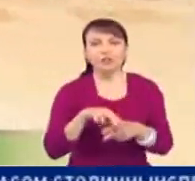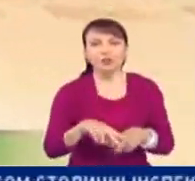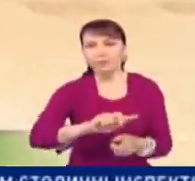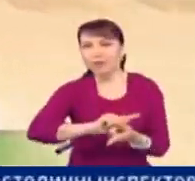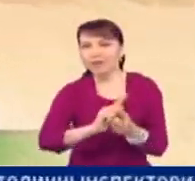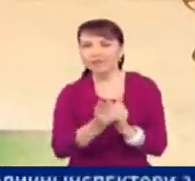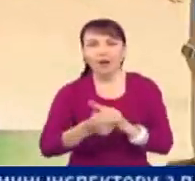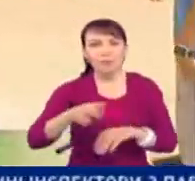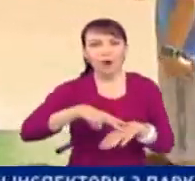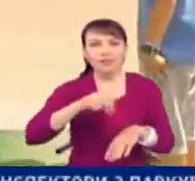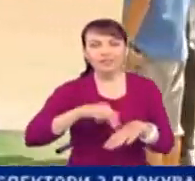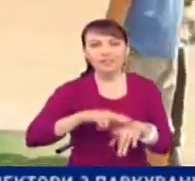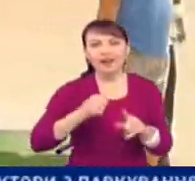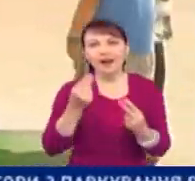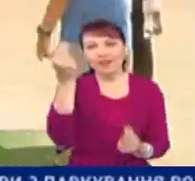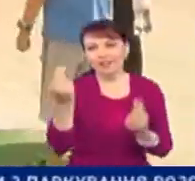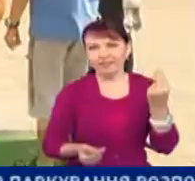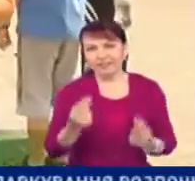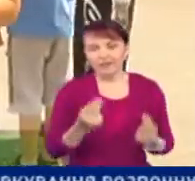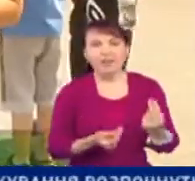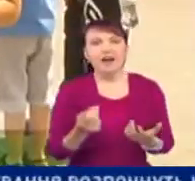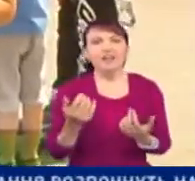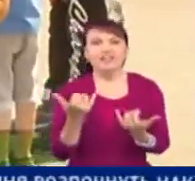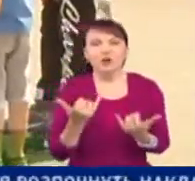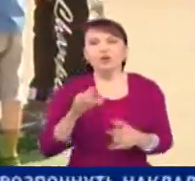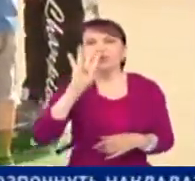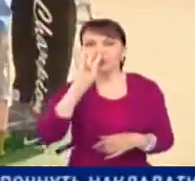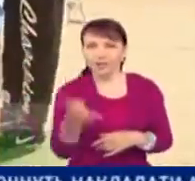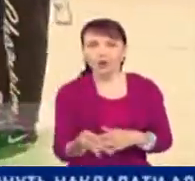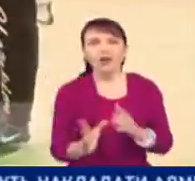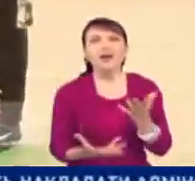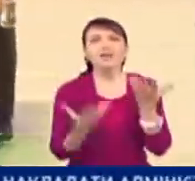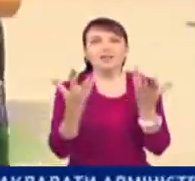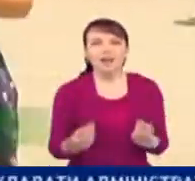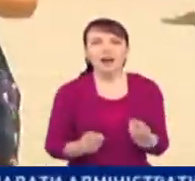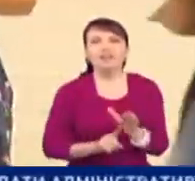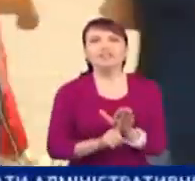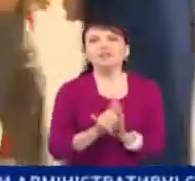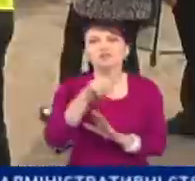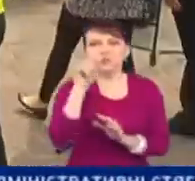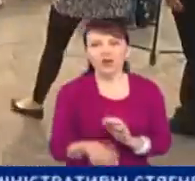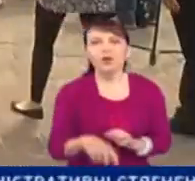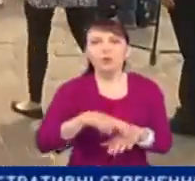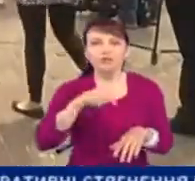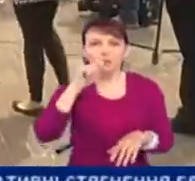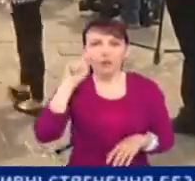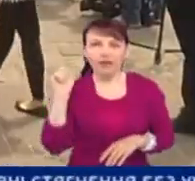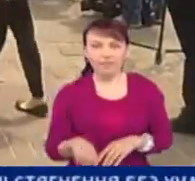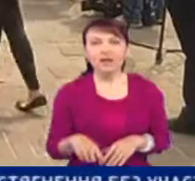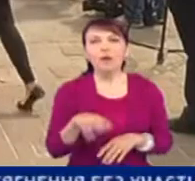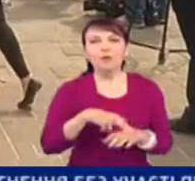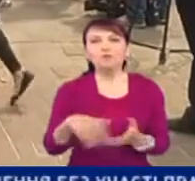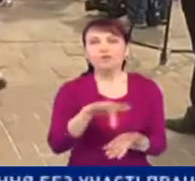на поліцейський атракціон. Адже сьогодні 4 роки від дня заснування поліції України. Поліцейське